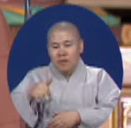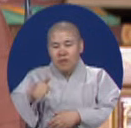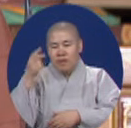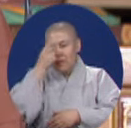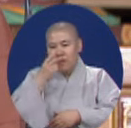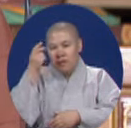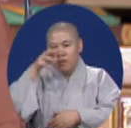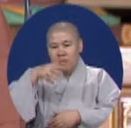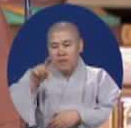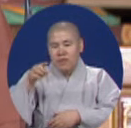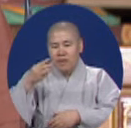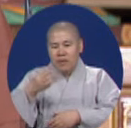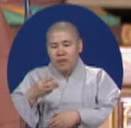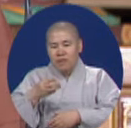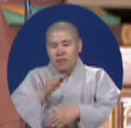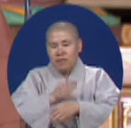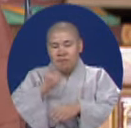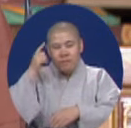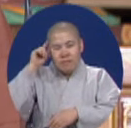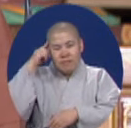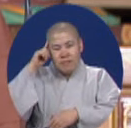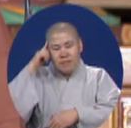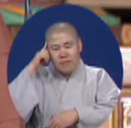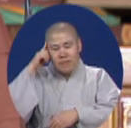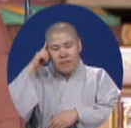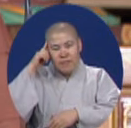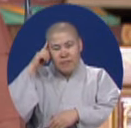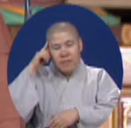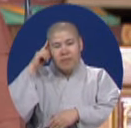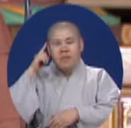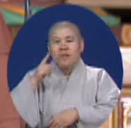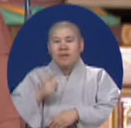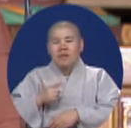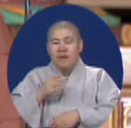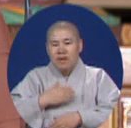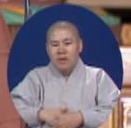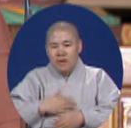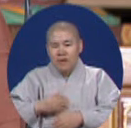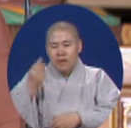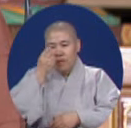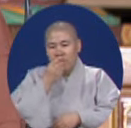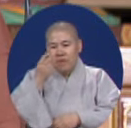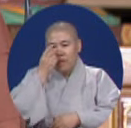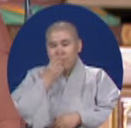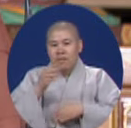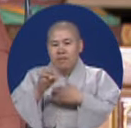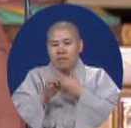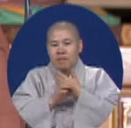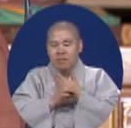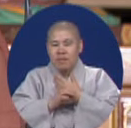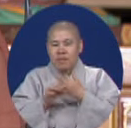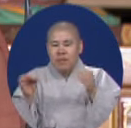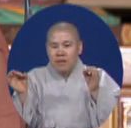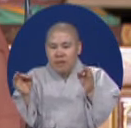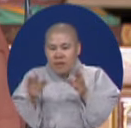망상이다. 이 망상이라는 걸 각찰해버리면, 알아서 살펴버리면 없어져